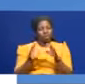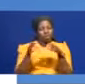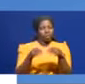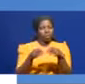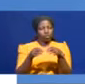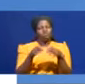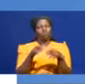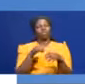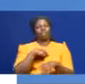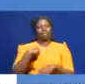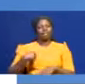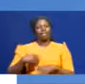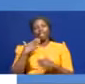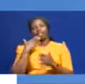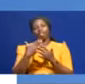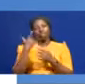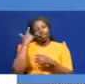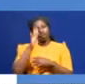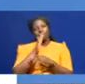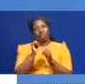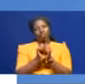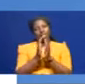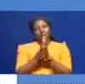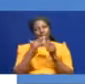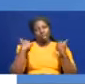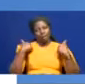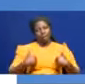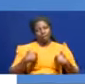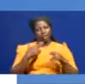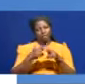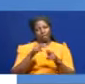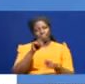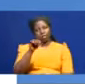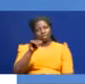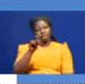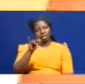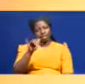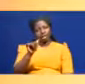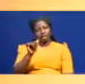Asante kwa kuwa nami, mimi ni Zakia Peng, kwa heri.